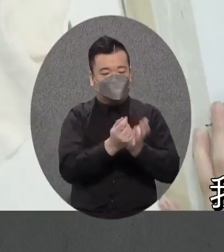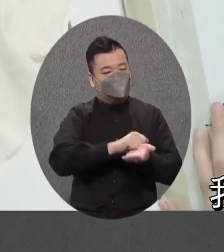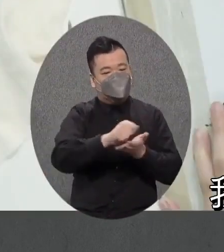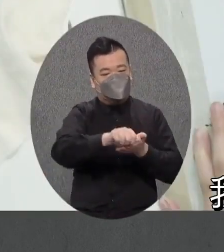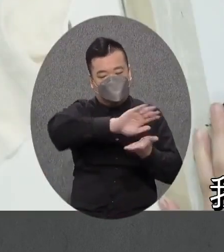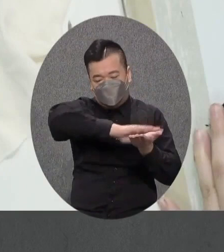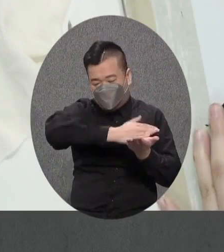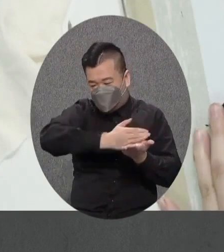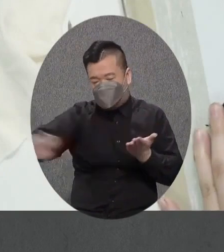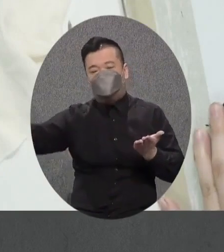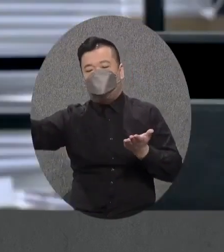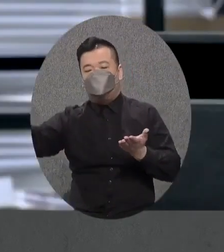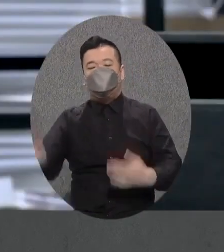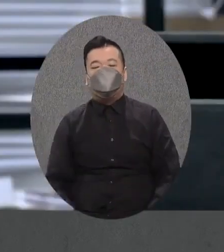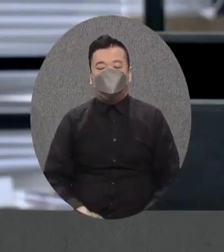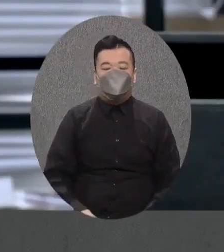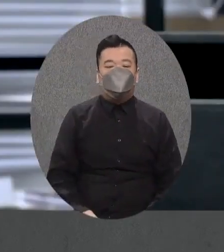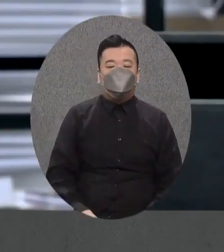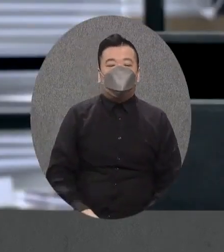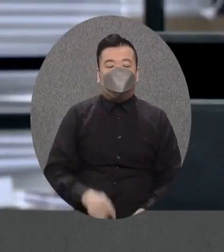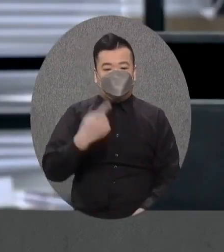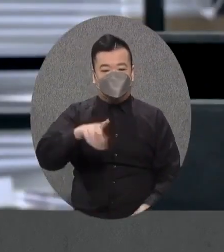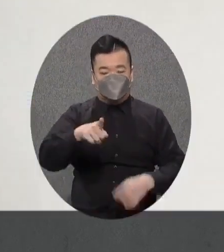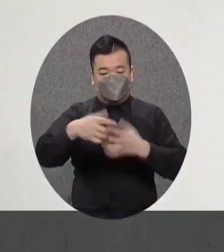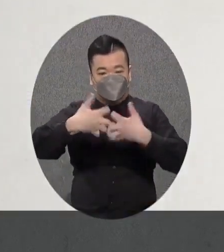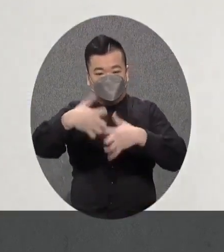嘅。咁經過咧嗰個版畫